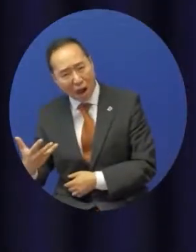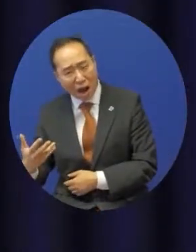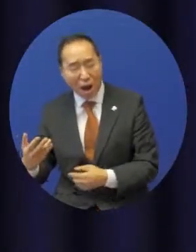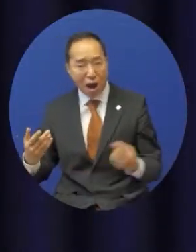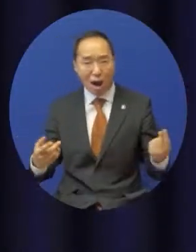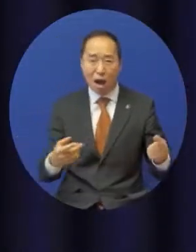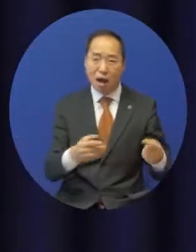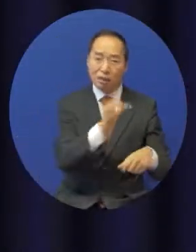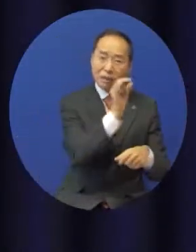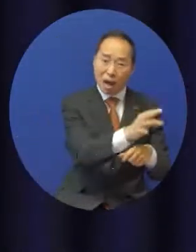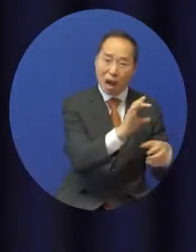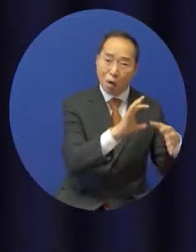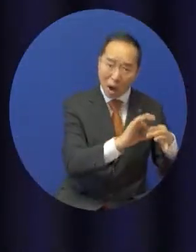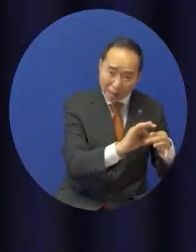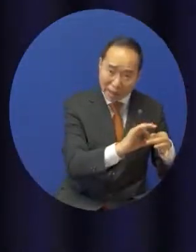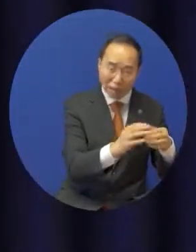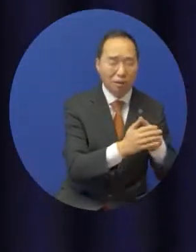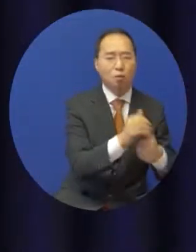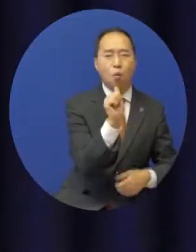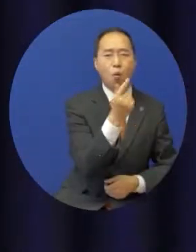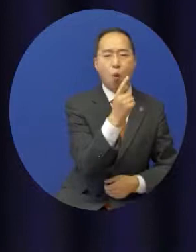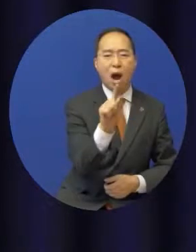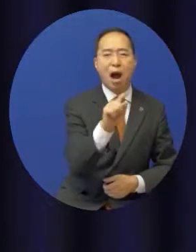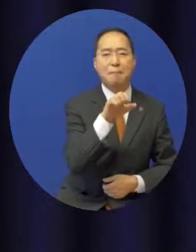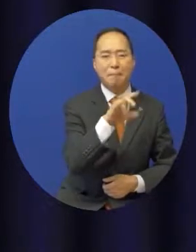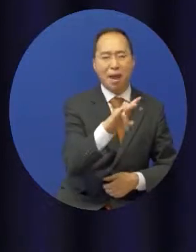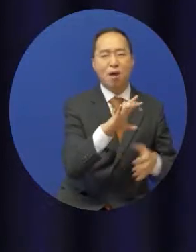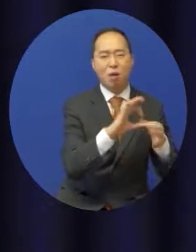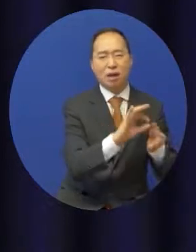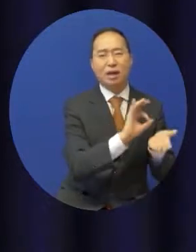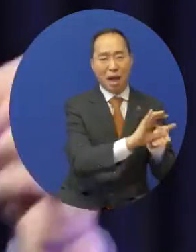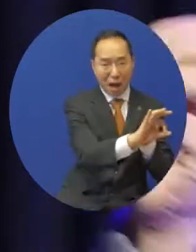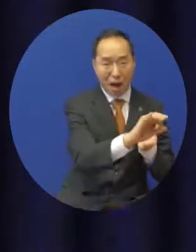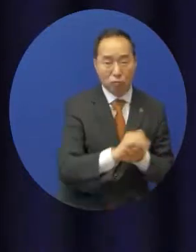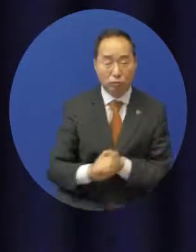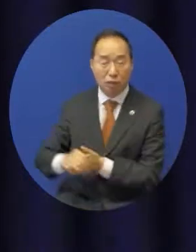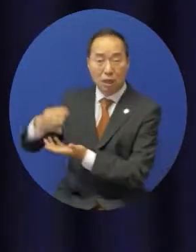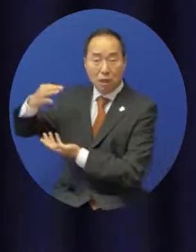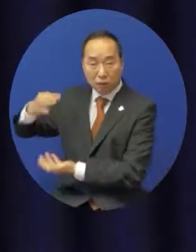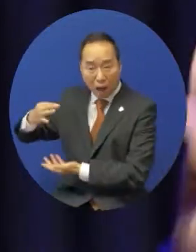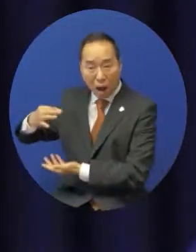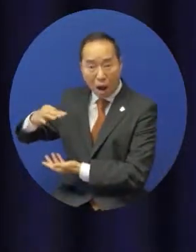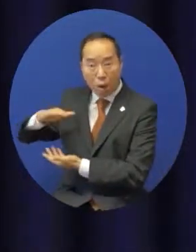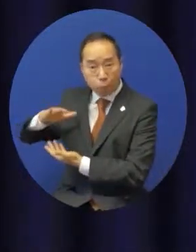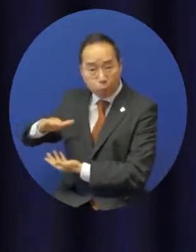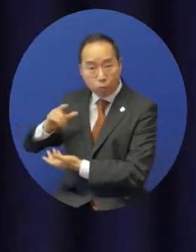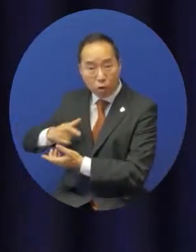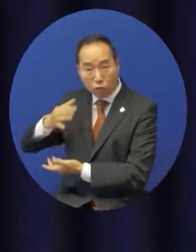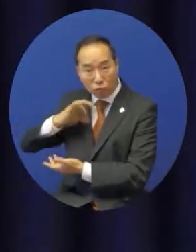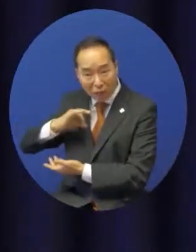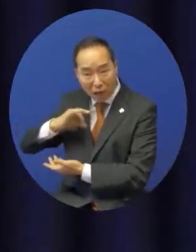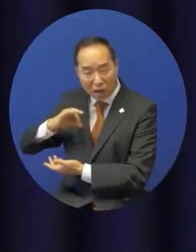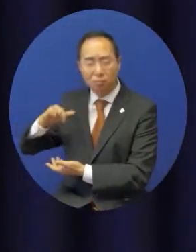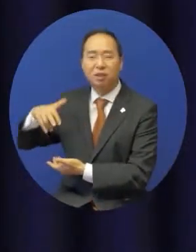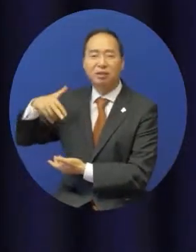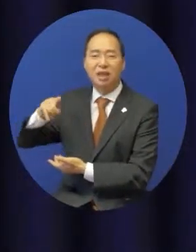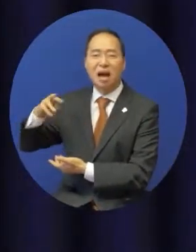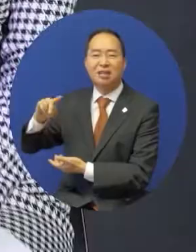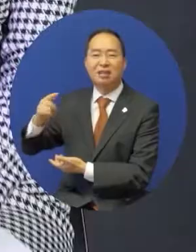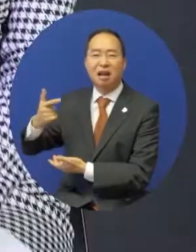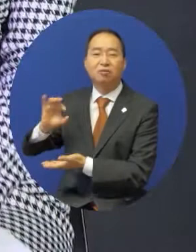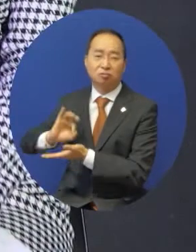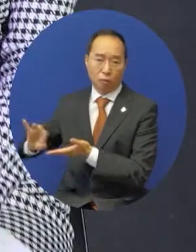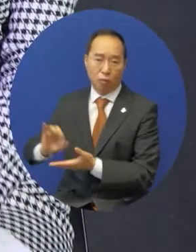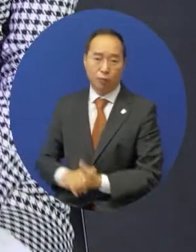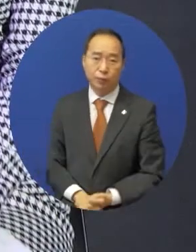교환 가치가 더 좋다 그러면 화폐로 쓰이는 거고, 저장 가치가 좋다 그러면 자산으로 쓰이게 되는